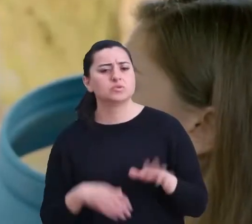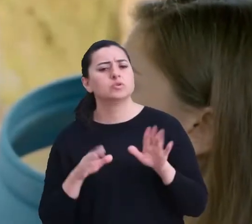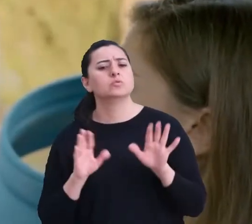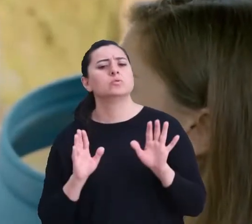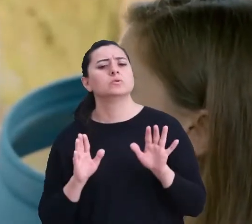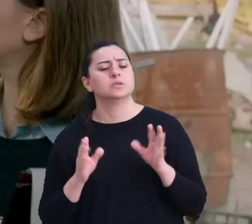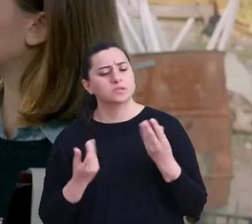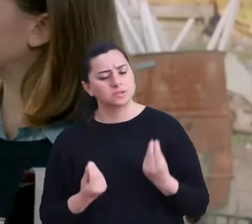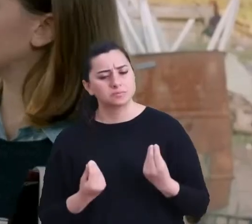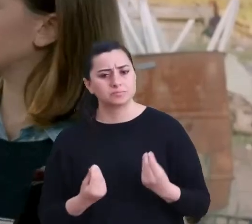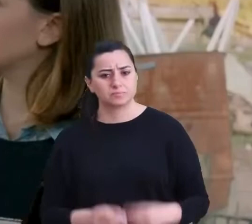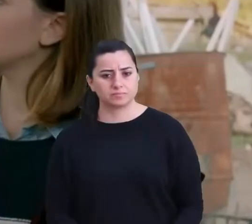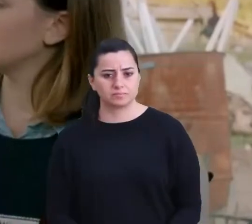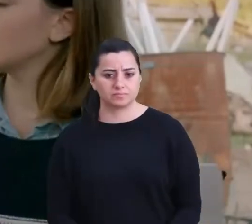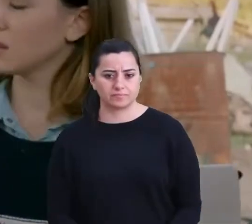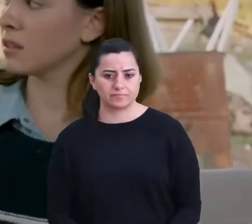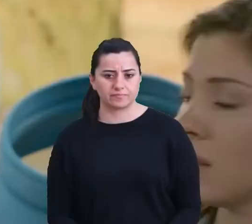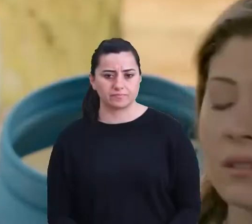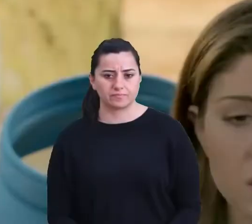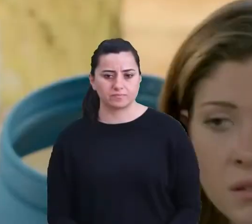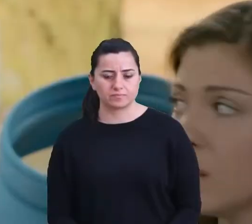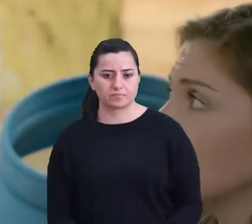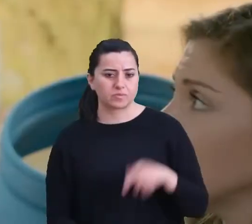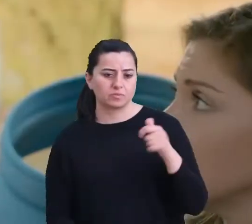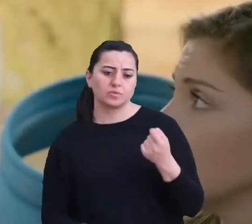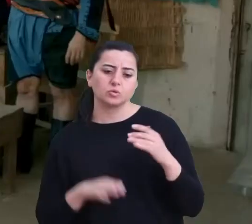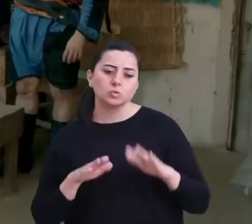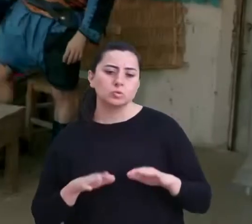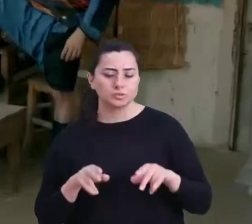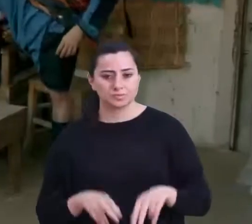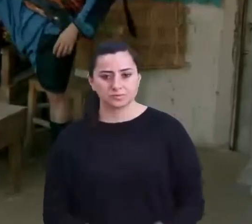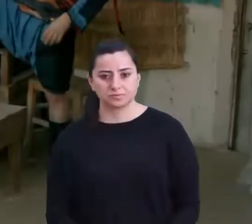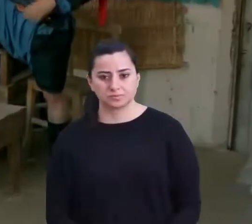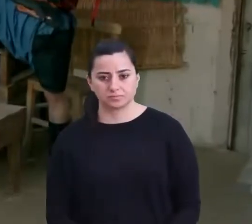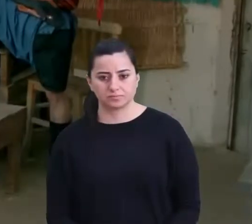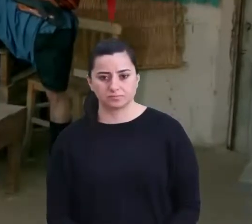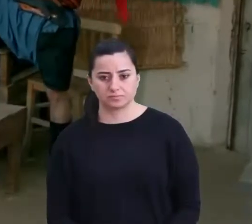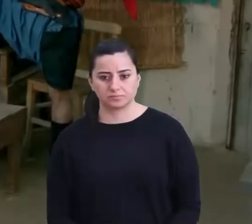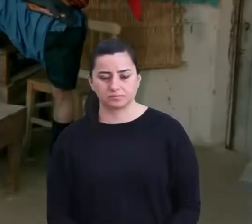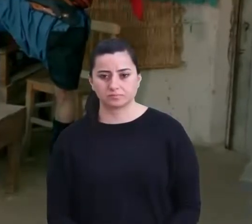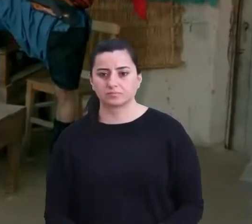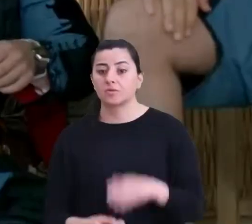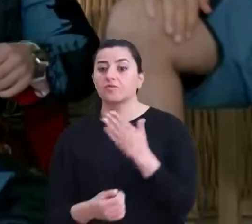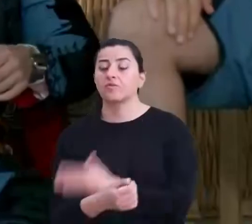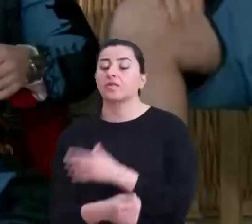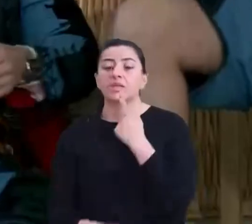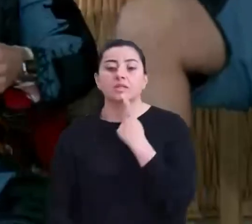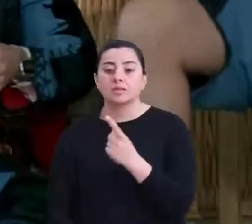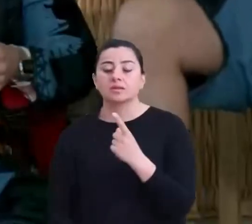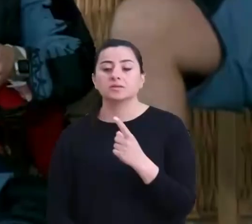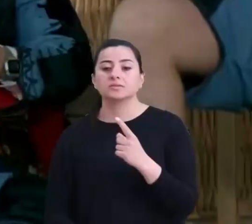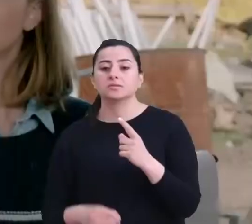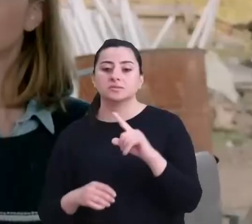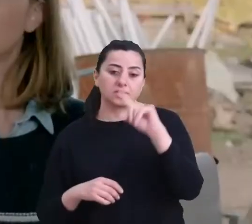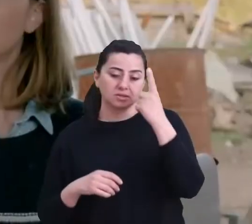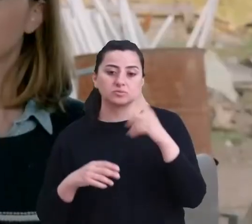ya. İyiyim ben. Bugün biraz durgunum ben. Ayağını masaya attı. Vatan demek sadece